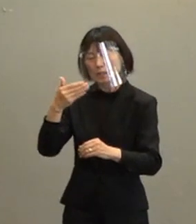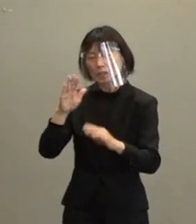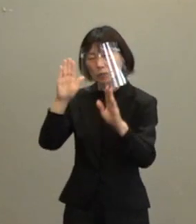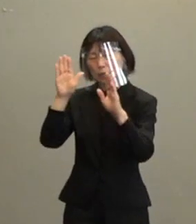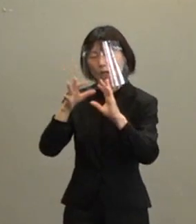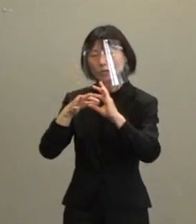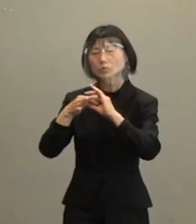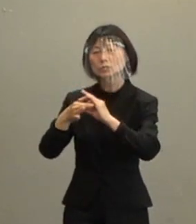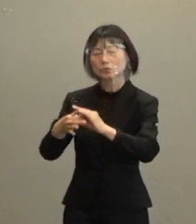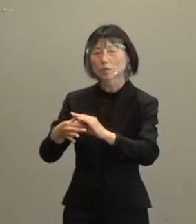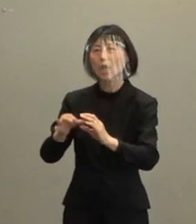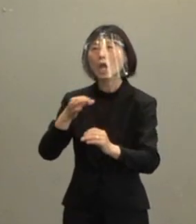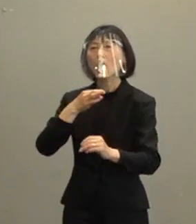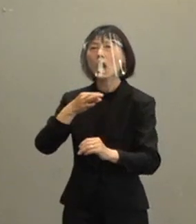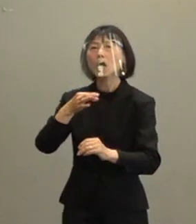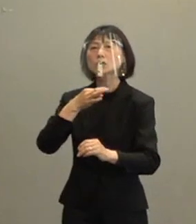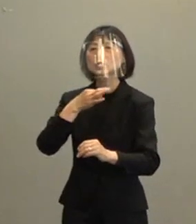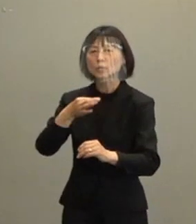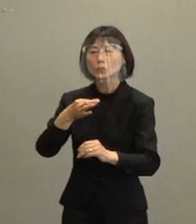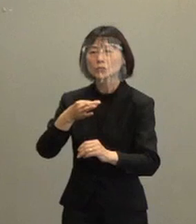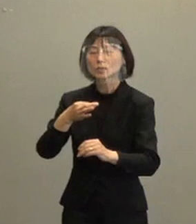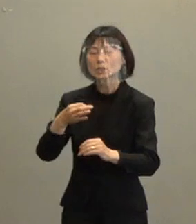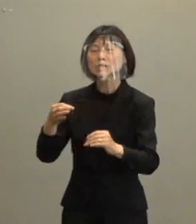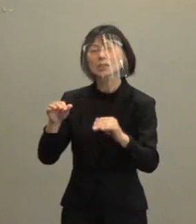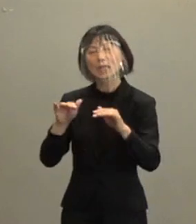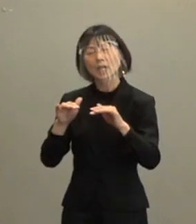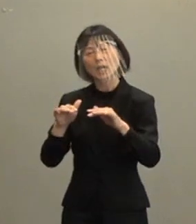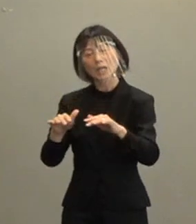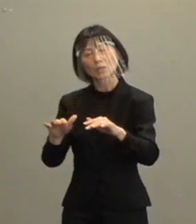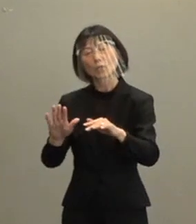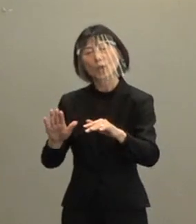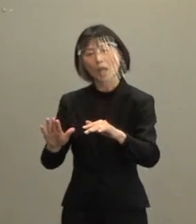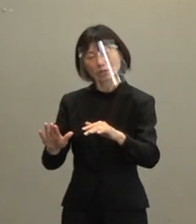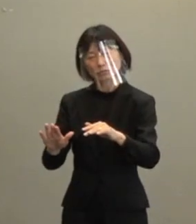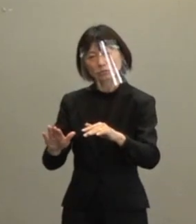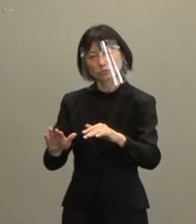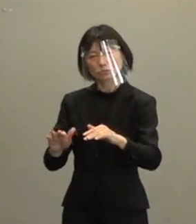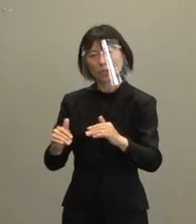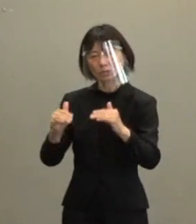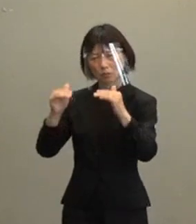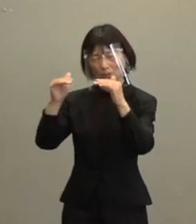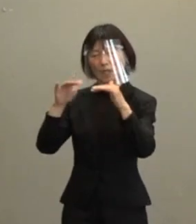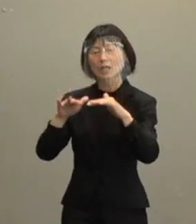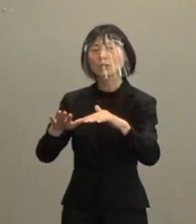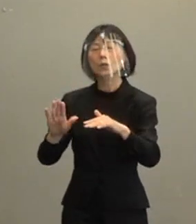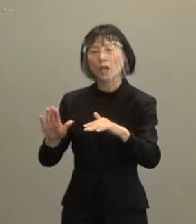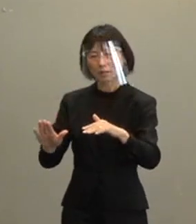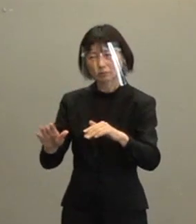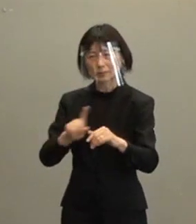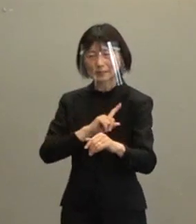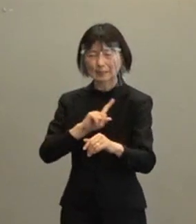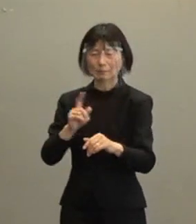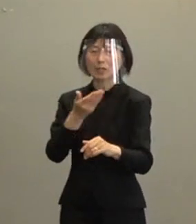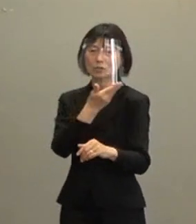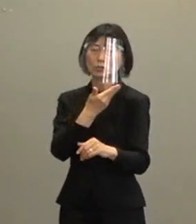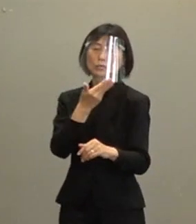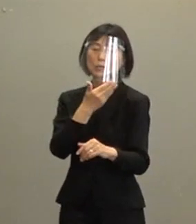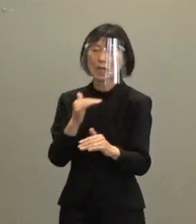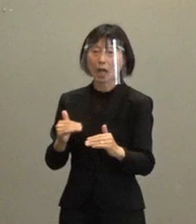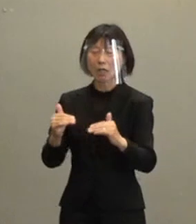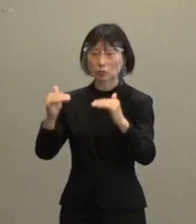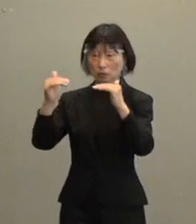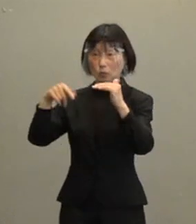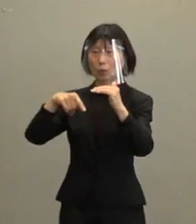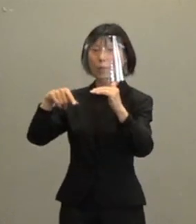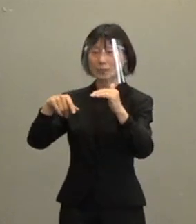で発音や発語に影響を感じるというような、そうしたですね、いわゆる一番重要な発育の部分に